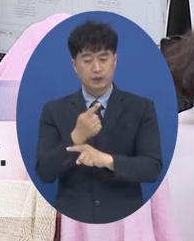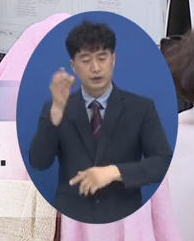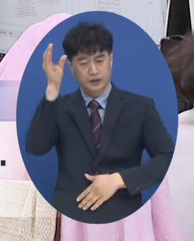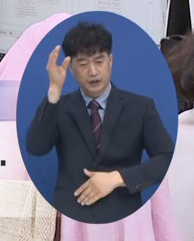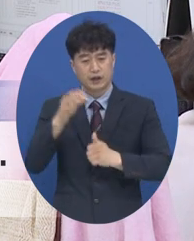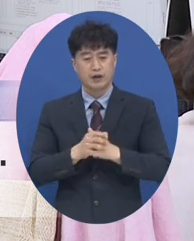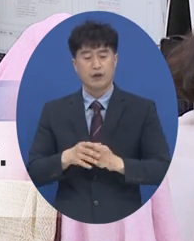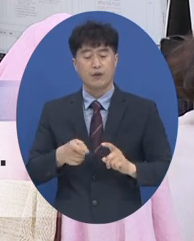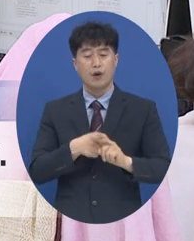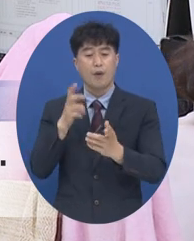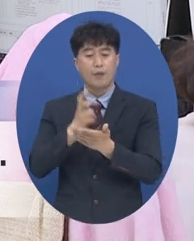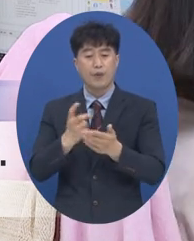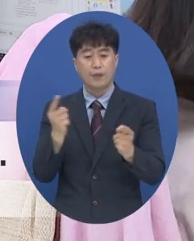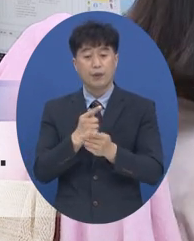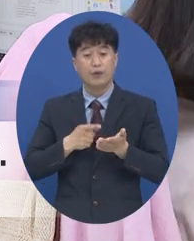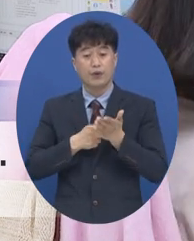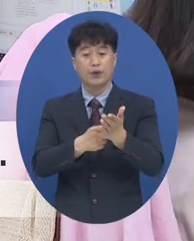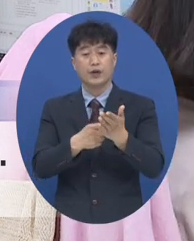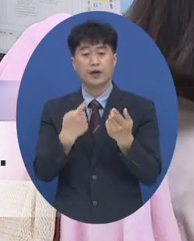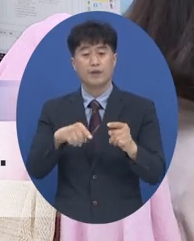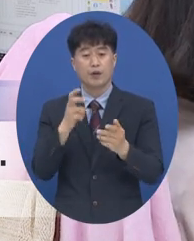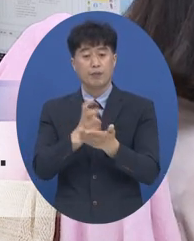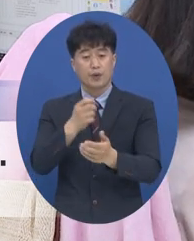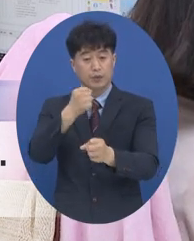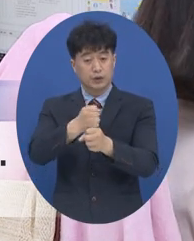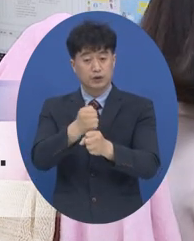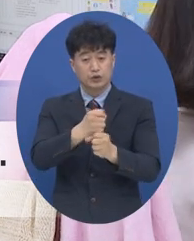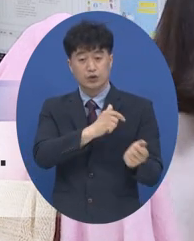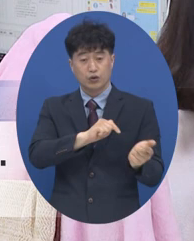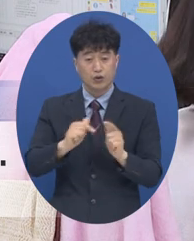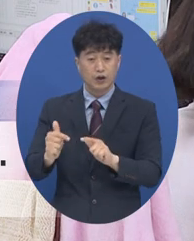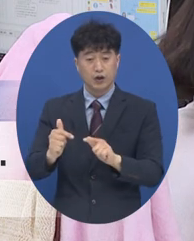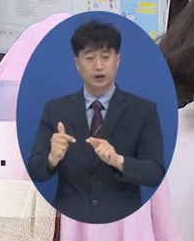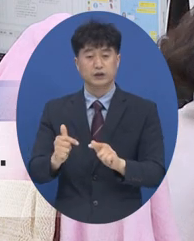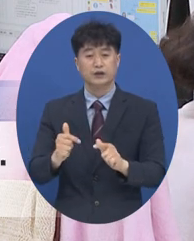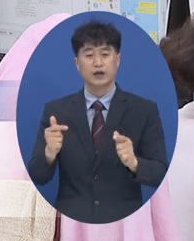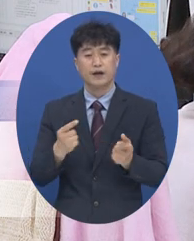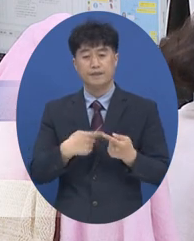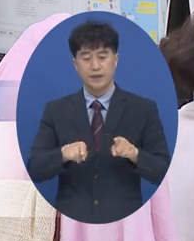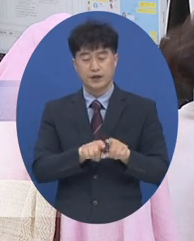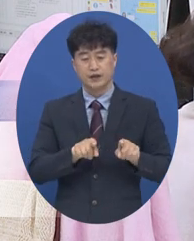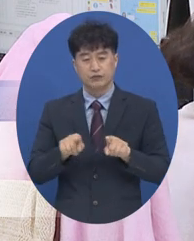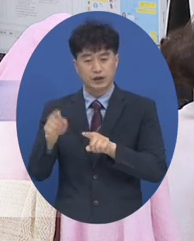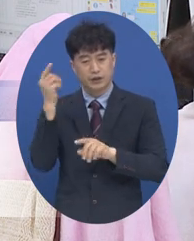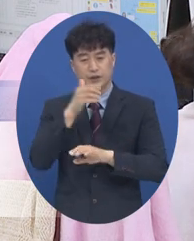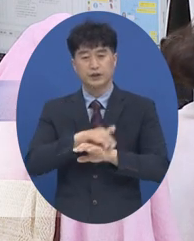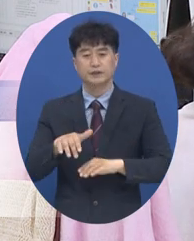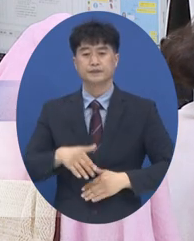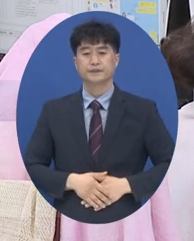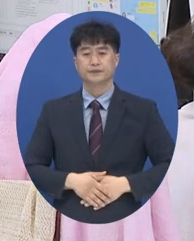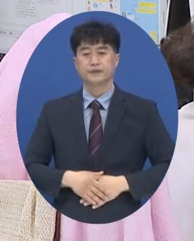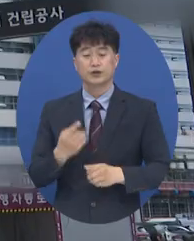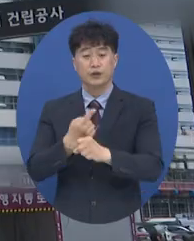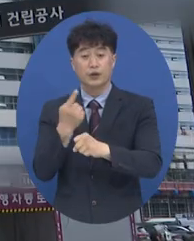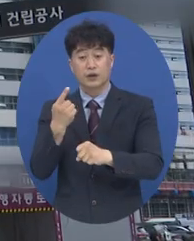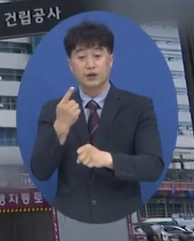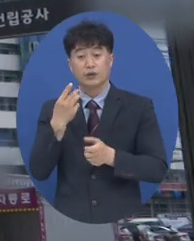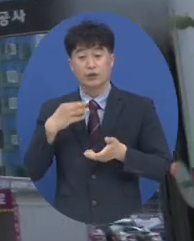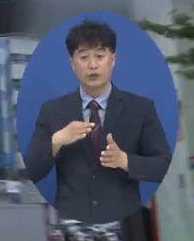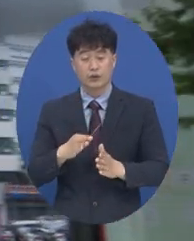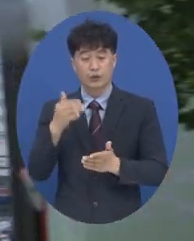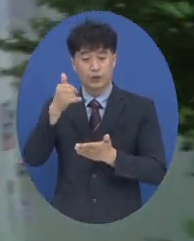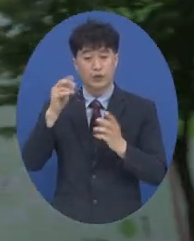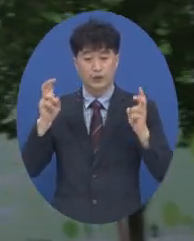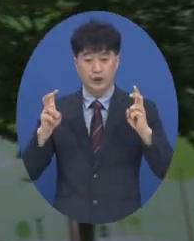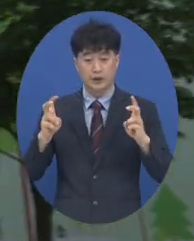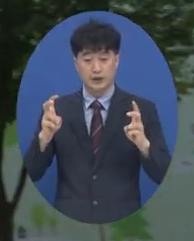개선이 되기를 기대하고 있습니다. 관련 법 개정 건의와 함께 조례도 개정하는 등의 제도 개선도 병행할 예정입니다. 이